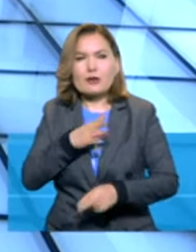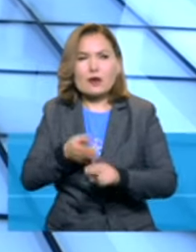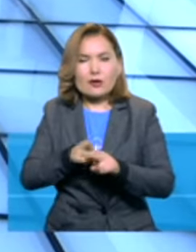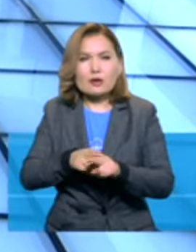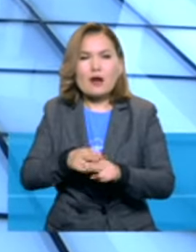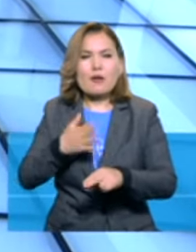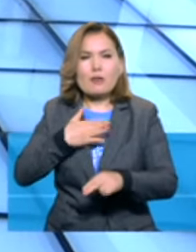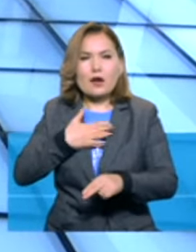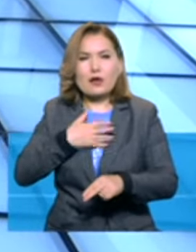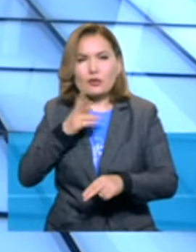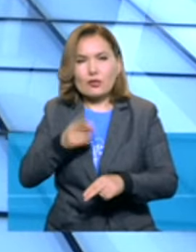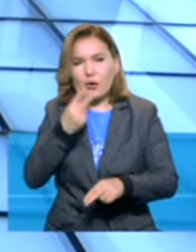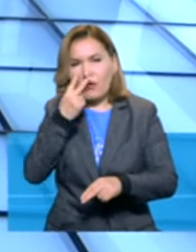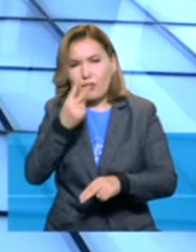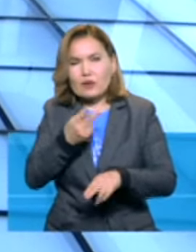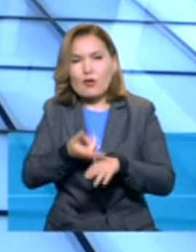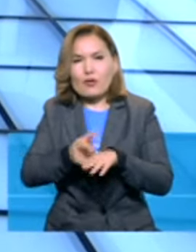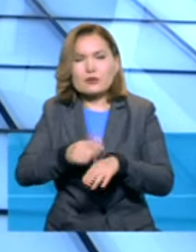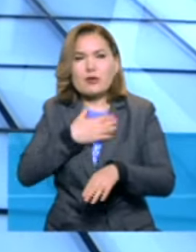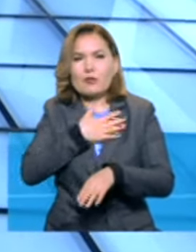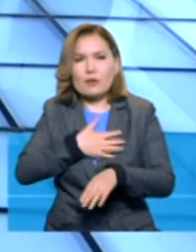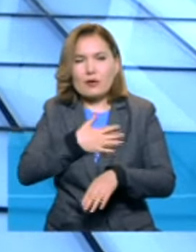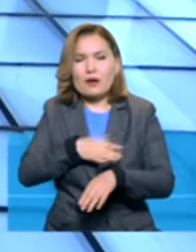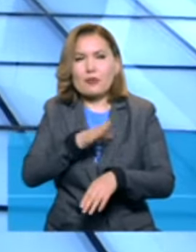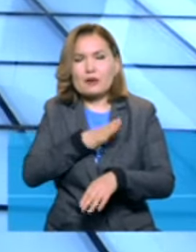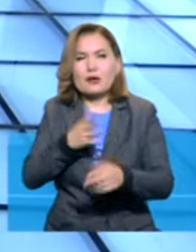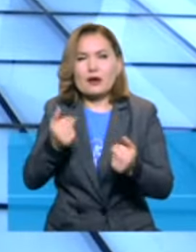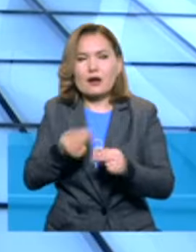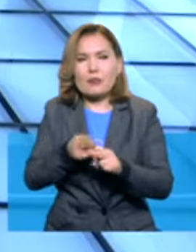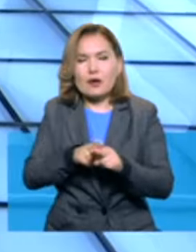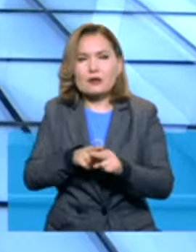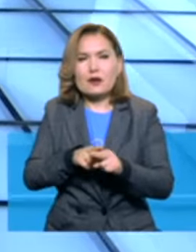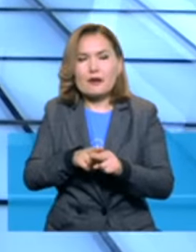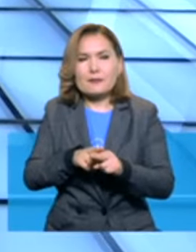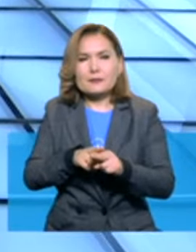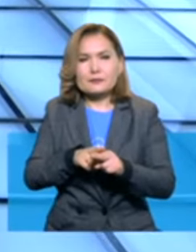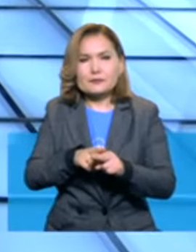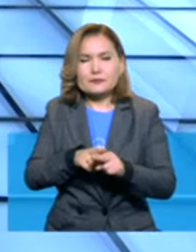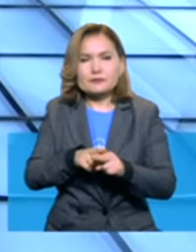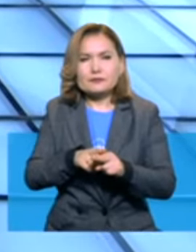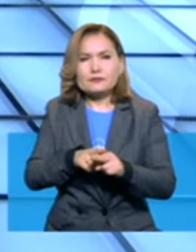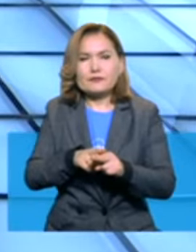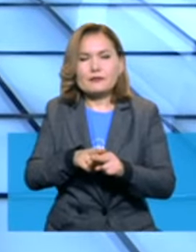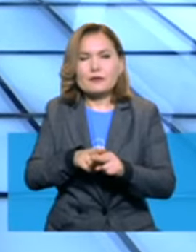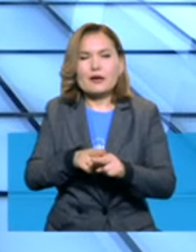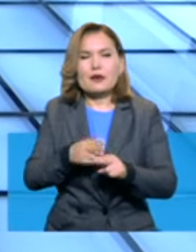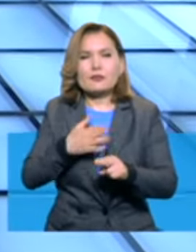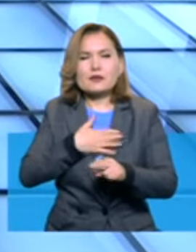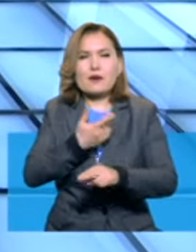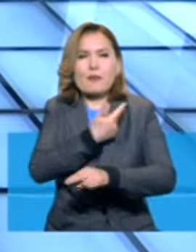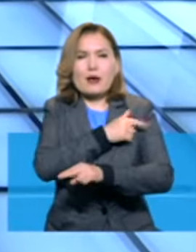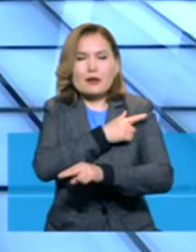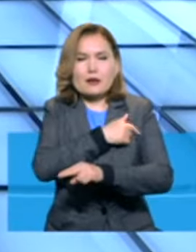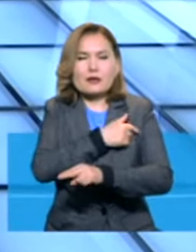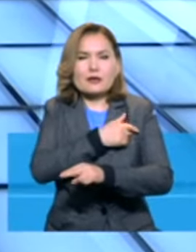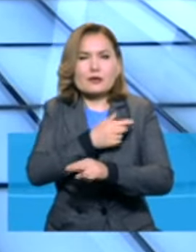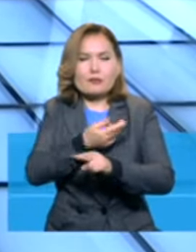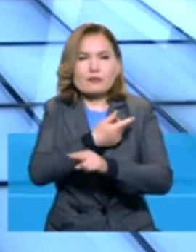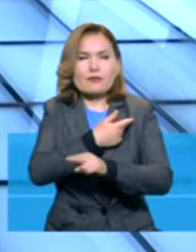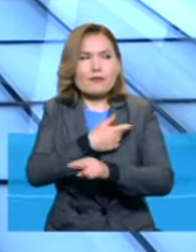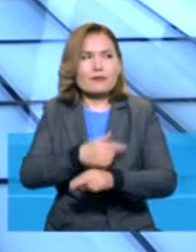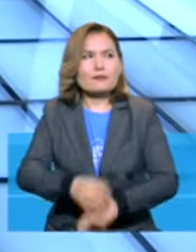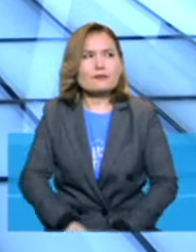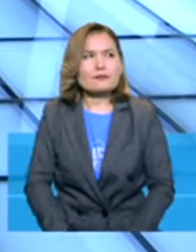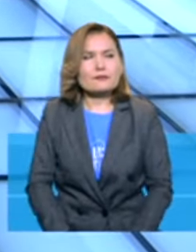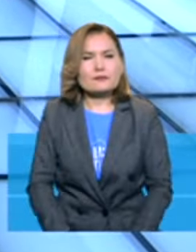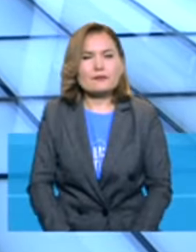батқаны сол болды. Енді айып етпеңіздер. Сыртынан біреу түсіріп алған екен, иә? Біз бардық. Түсірсек бола ма деп сұрады. Жоқ,